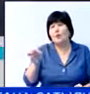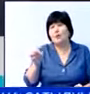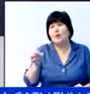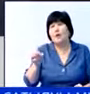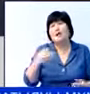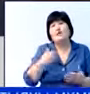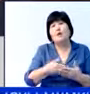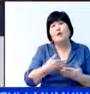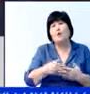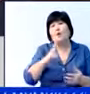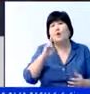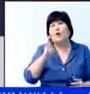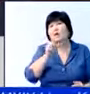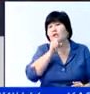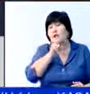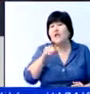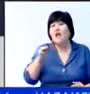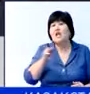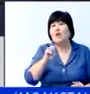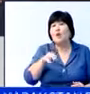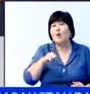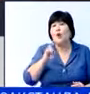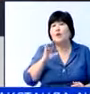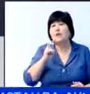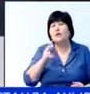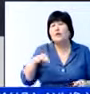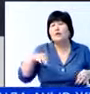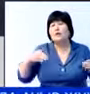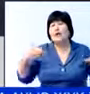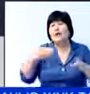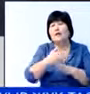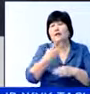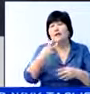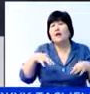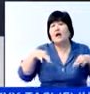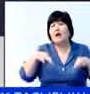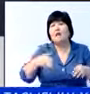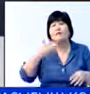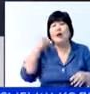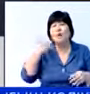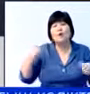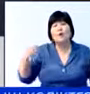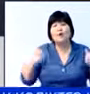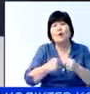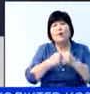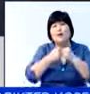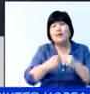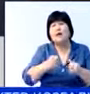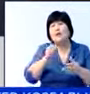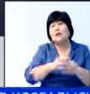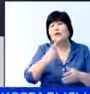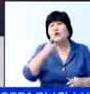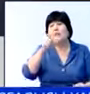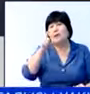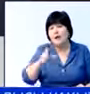13:00 шамасында Қорқыт Ата Желтоқсан көшелерінің қиылысында екі жеңіл автокөлік соқтығысып, салдарынан бір